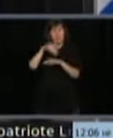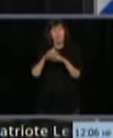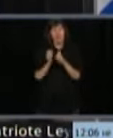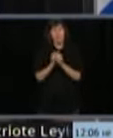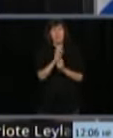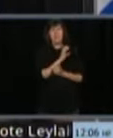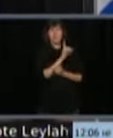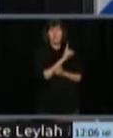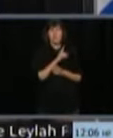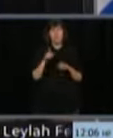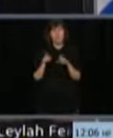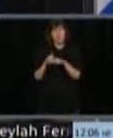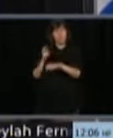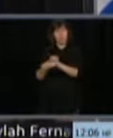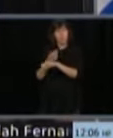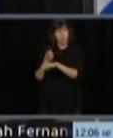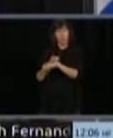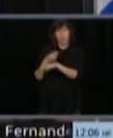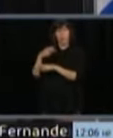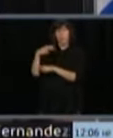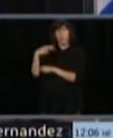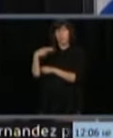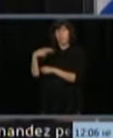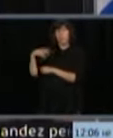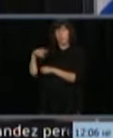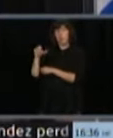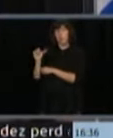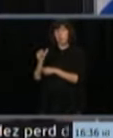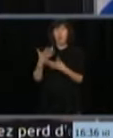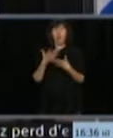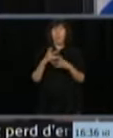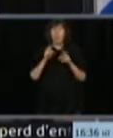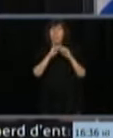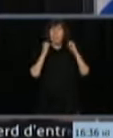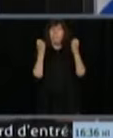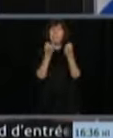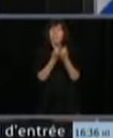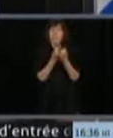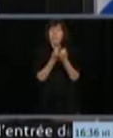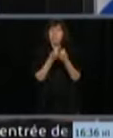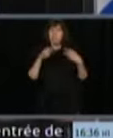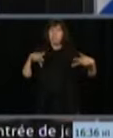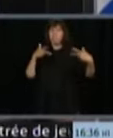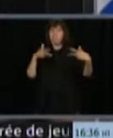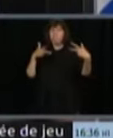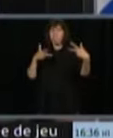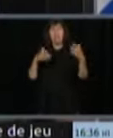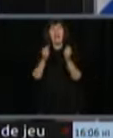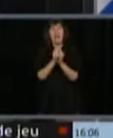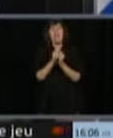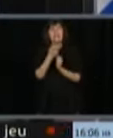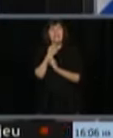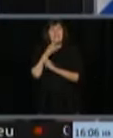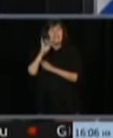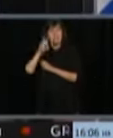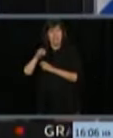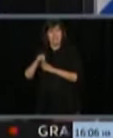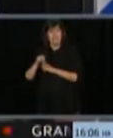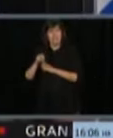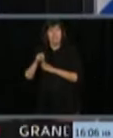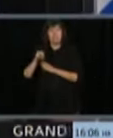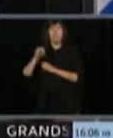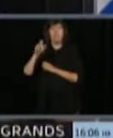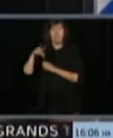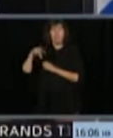eu une rencontre par Teams avec les gens de l'INSPQ. Et il y a une